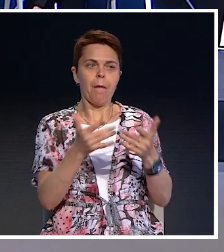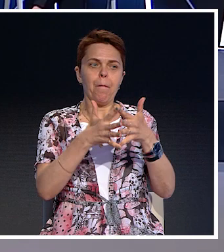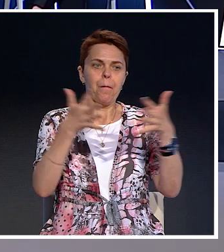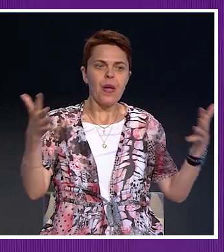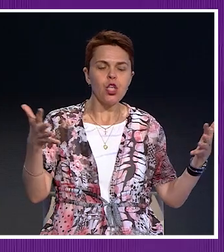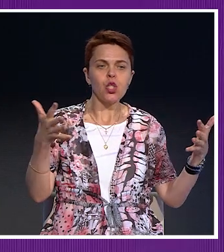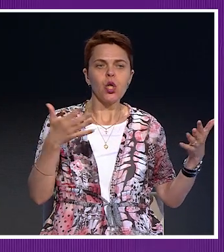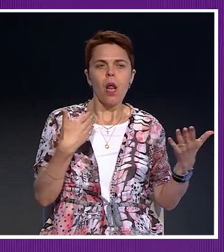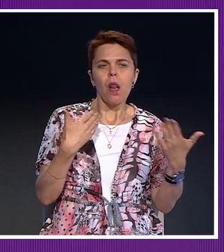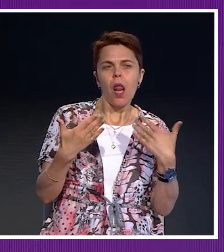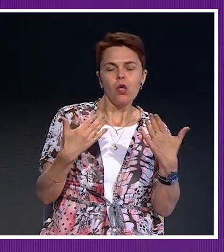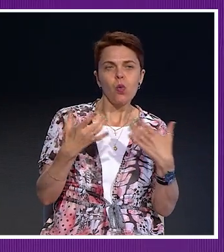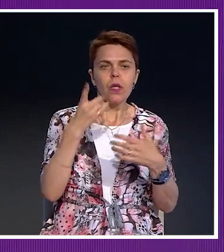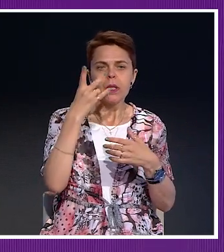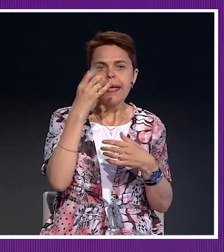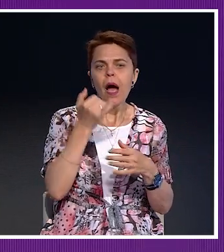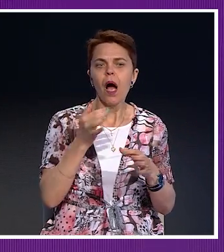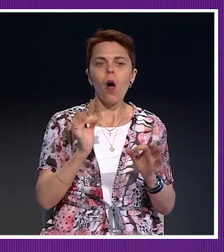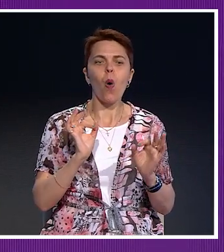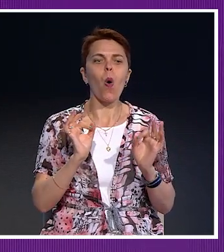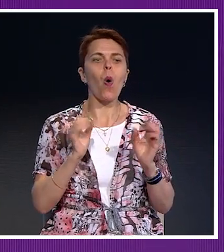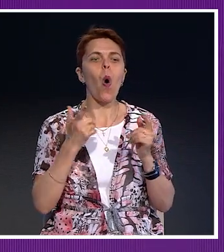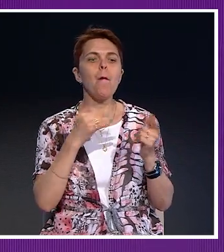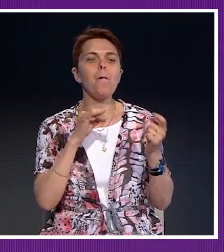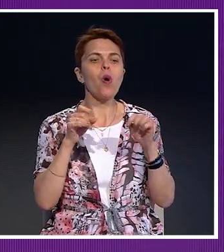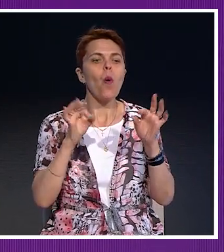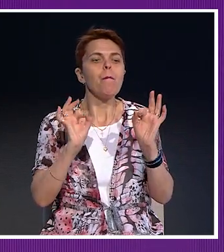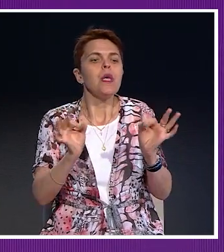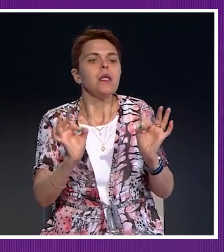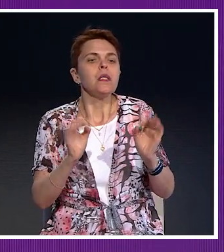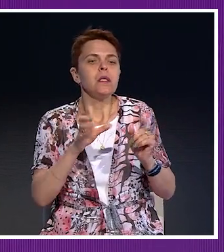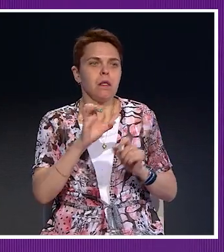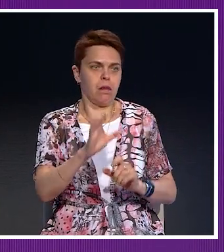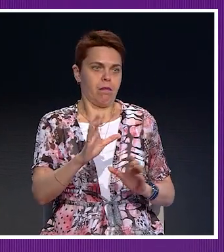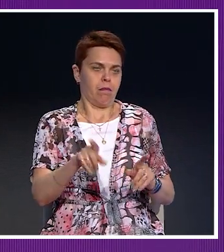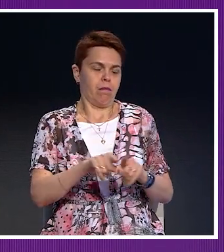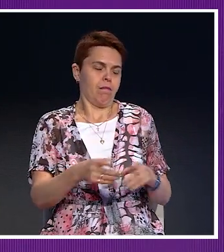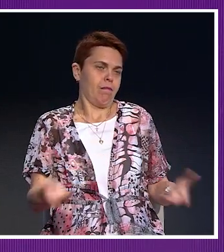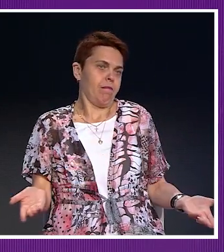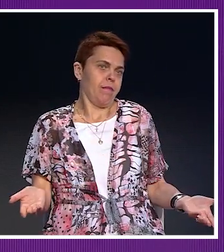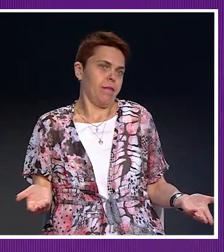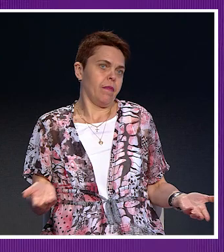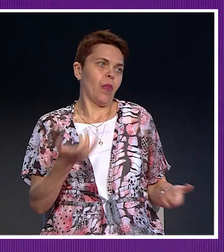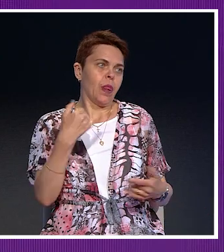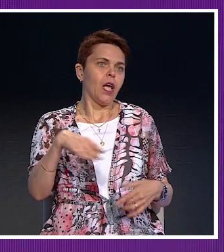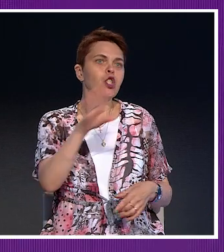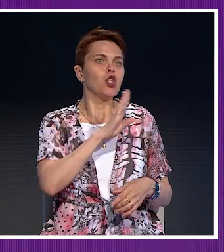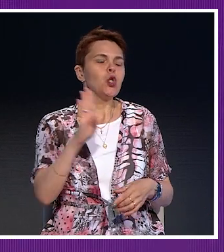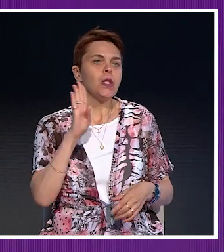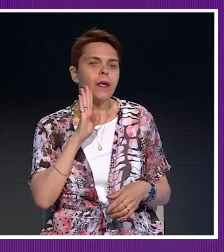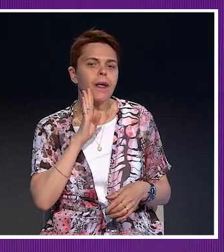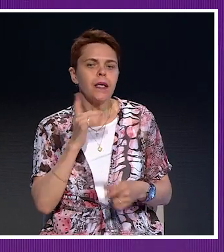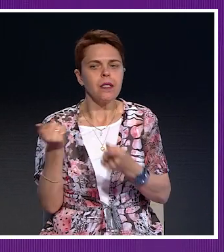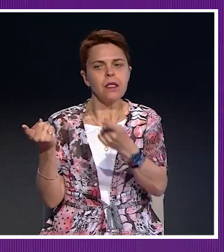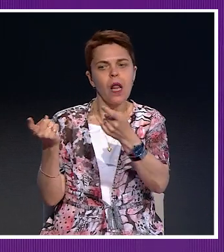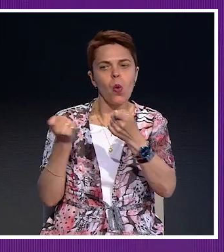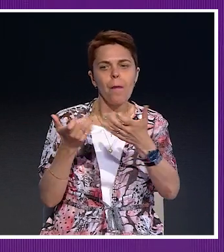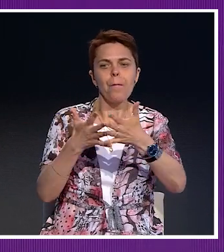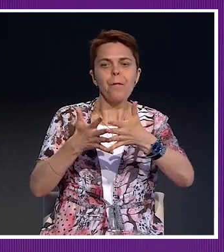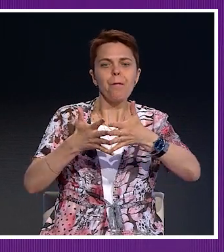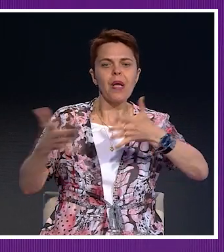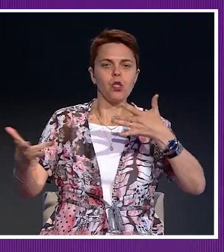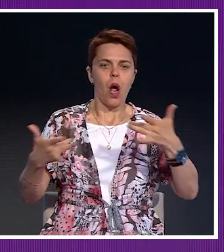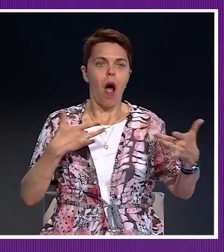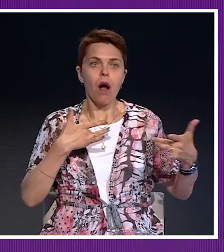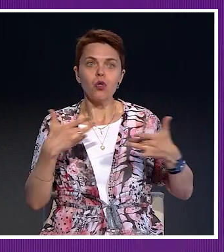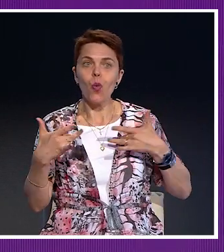більш налаштованою на компроміс і на пошук такого компромісу. І є дуже багато про процесів в країні, де жінки залучені в ролі більше